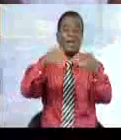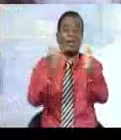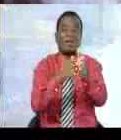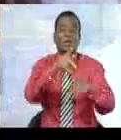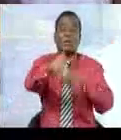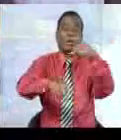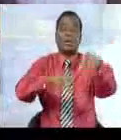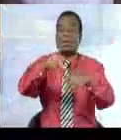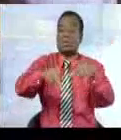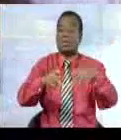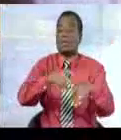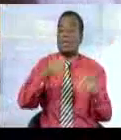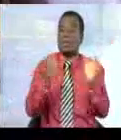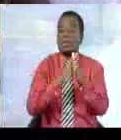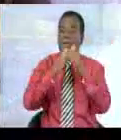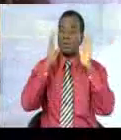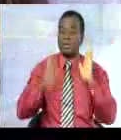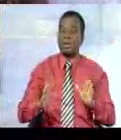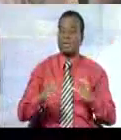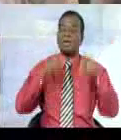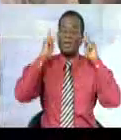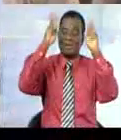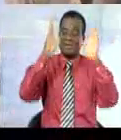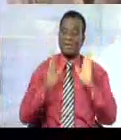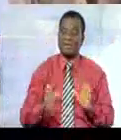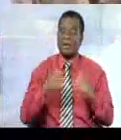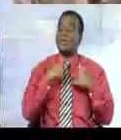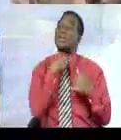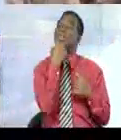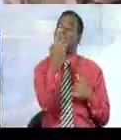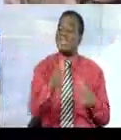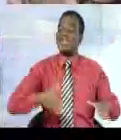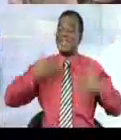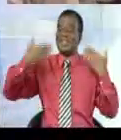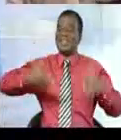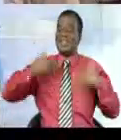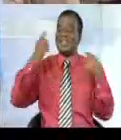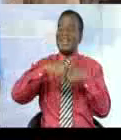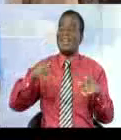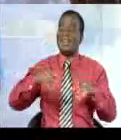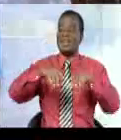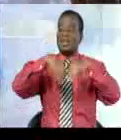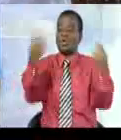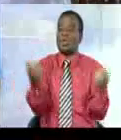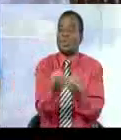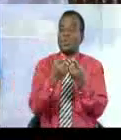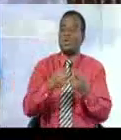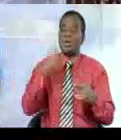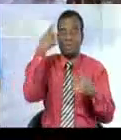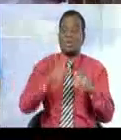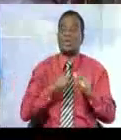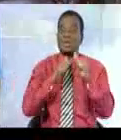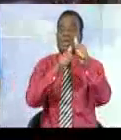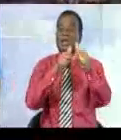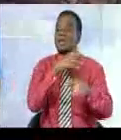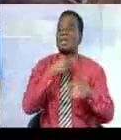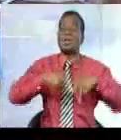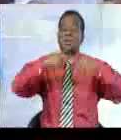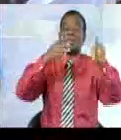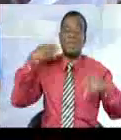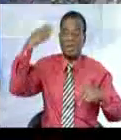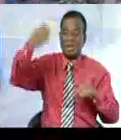Les populations, les écoliers, les maîtres ont exprimé leur gratitude à la Fondation donatrice pour ce geste qui